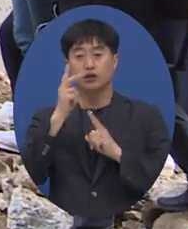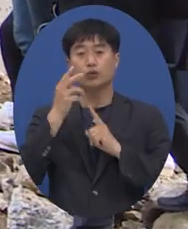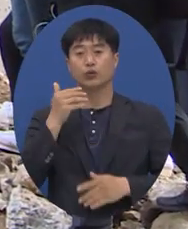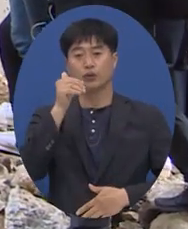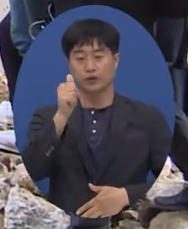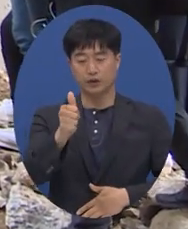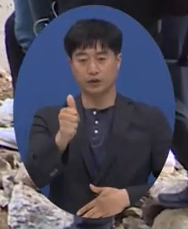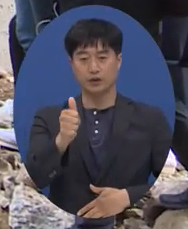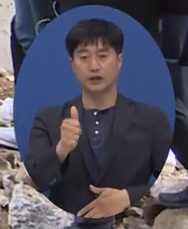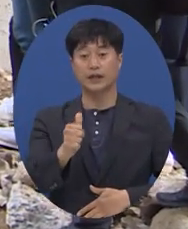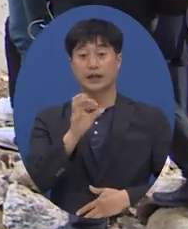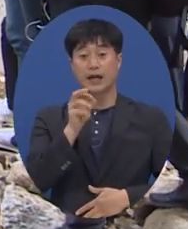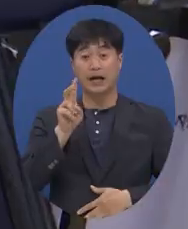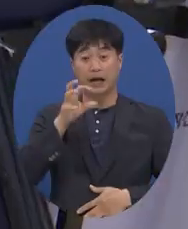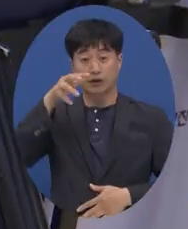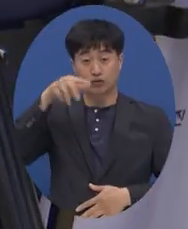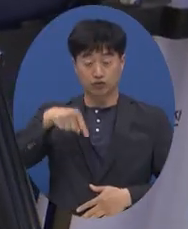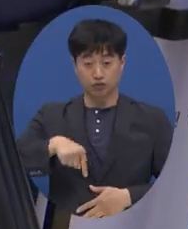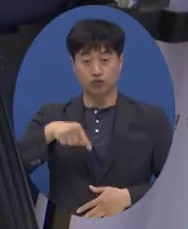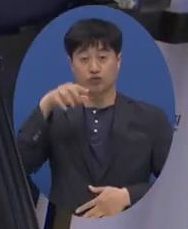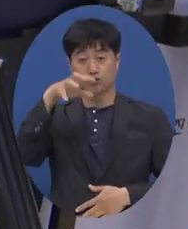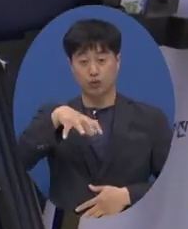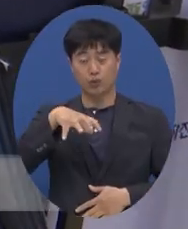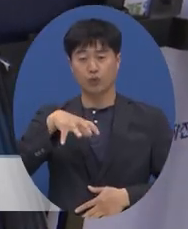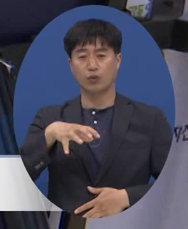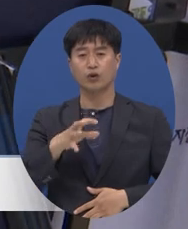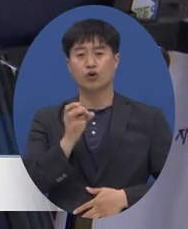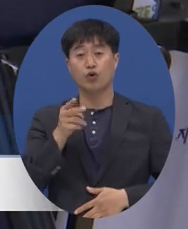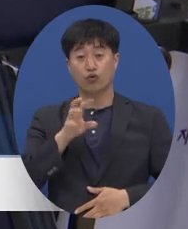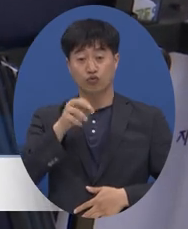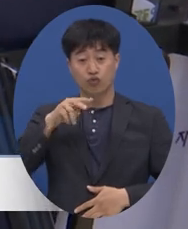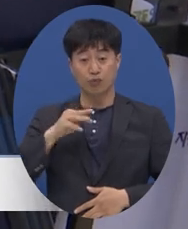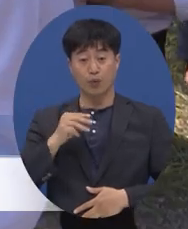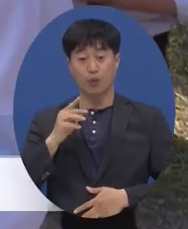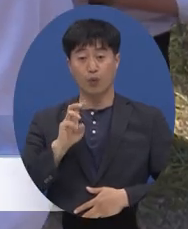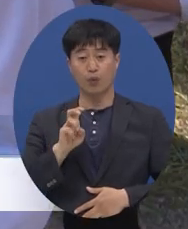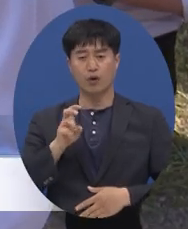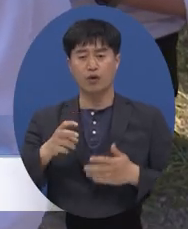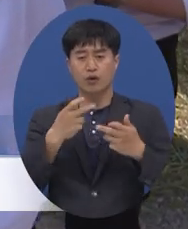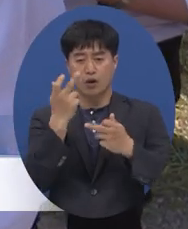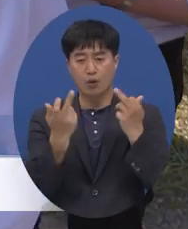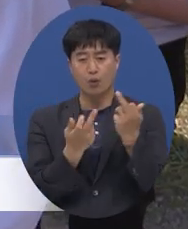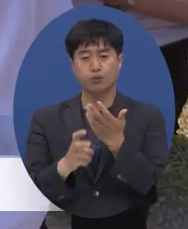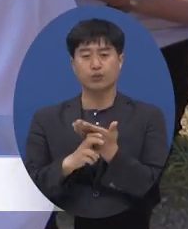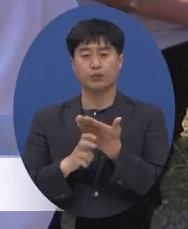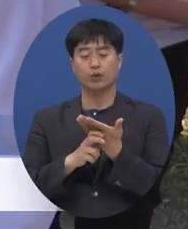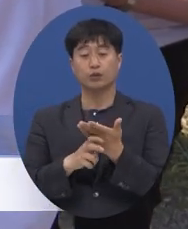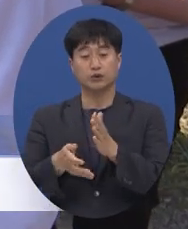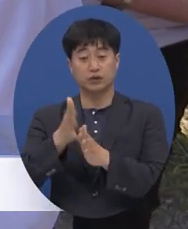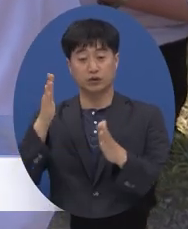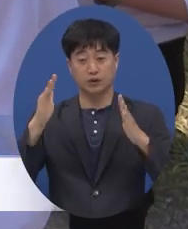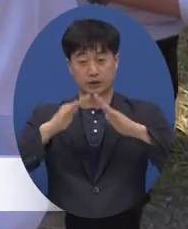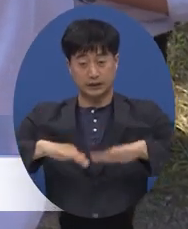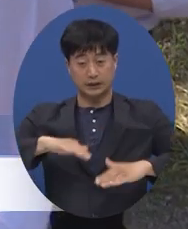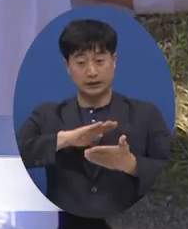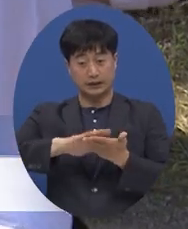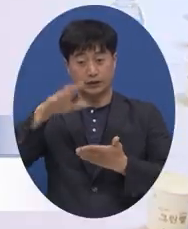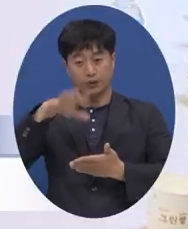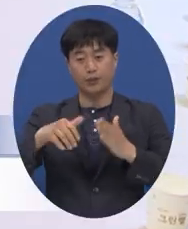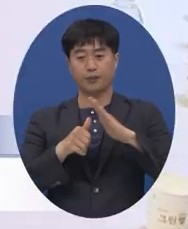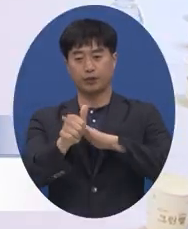이재명 경기도지사는 양주 석현천 고비골과 여울목 일대 계곡 불법시설 철거 현장을 직접